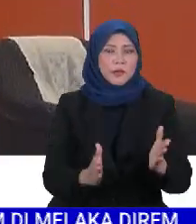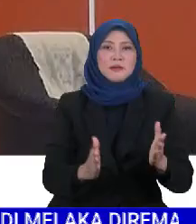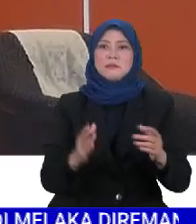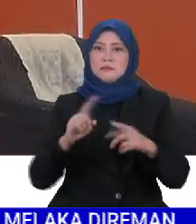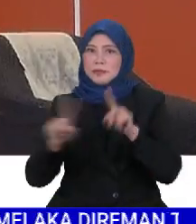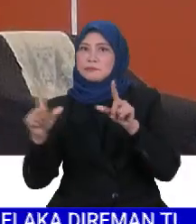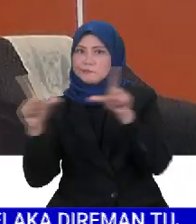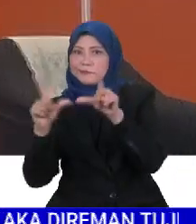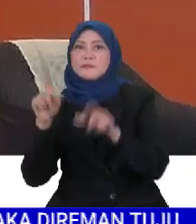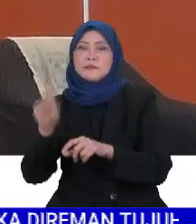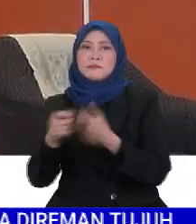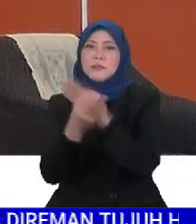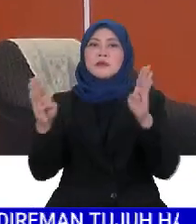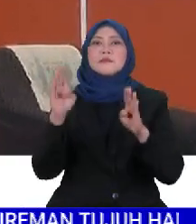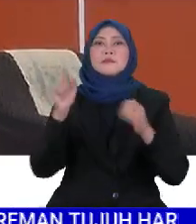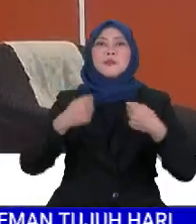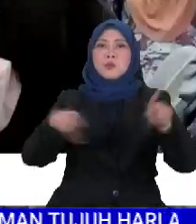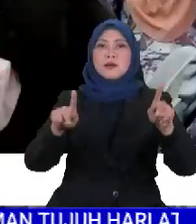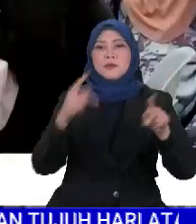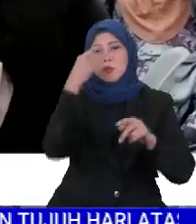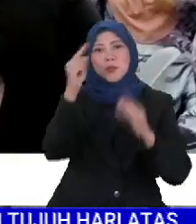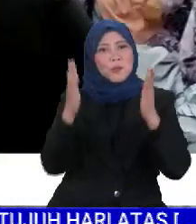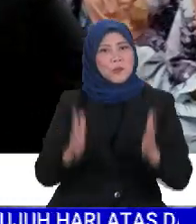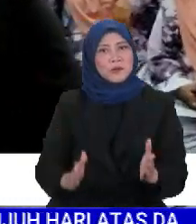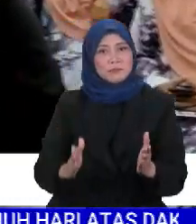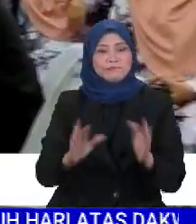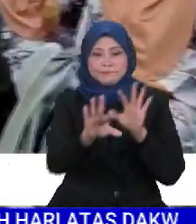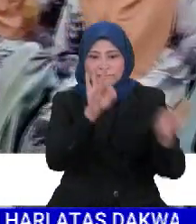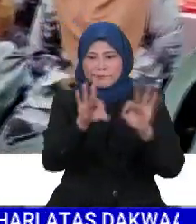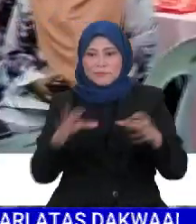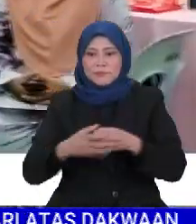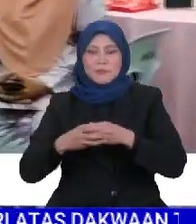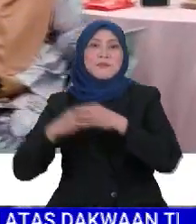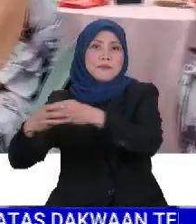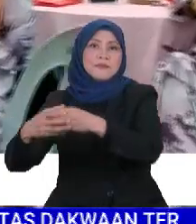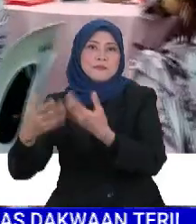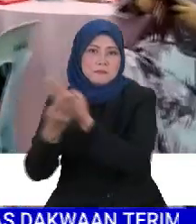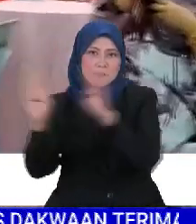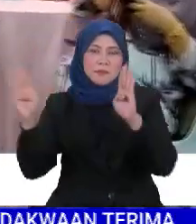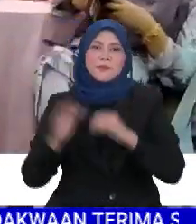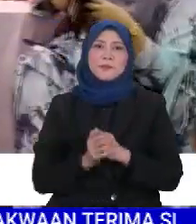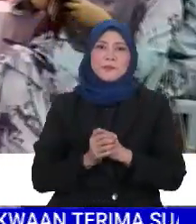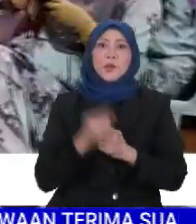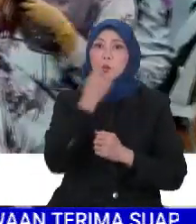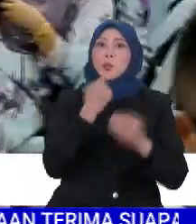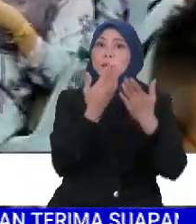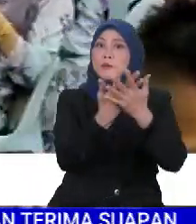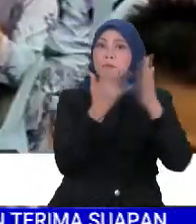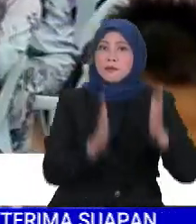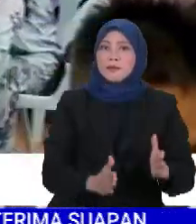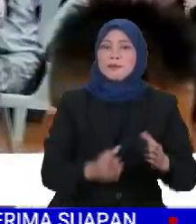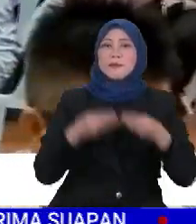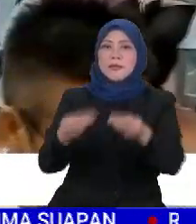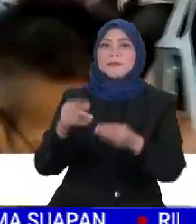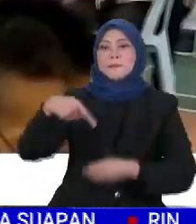dan ia satu keistimewaan yang diberikan kepada banduan yang layak. Jelas Dato' Sri Fatimah, banduan yang layak diberikan